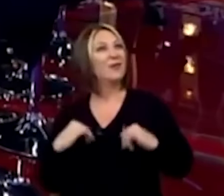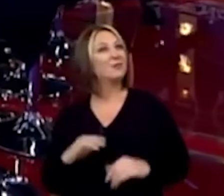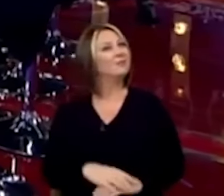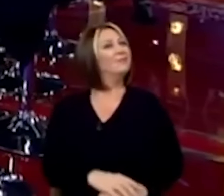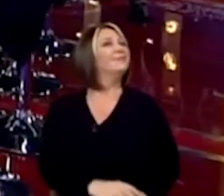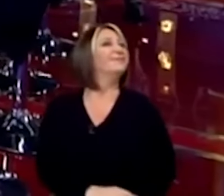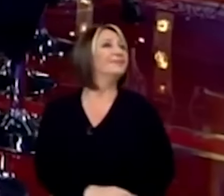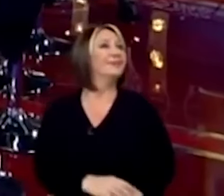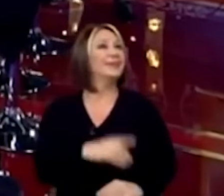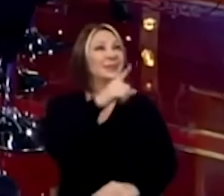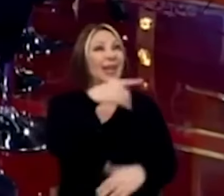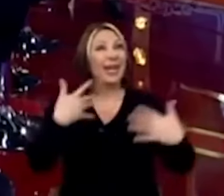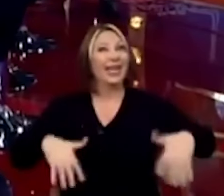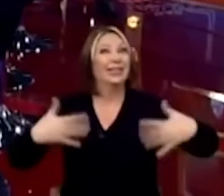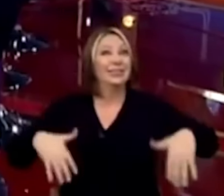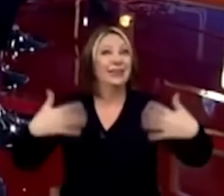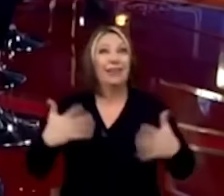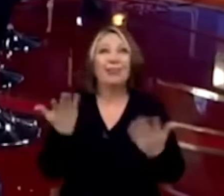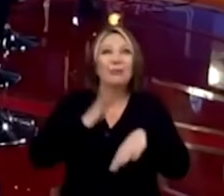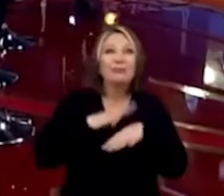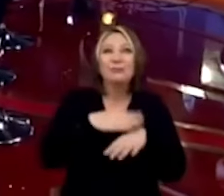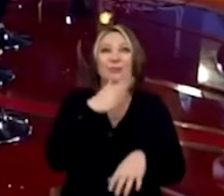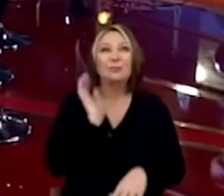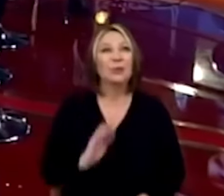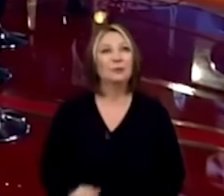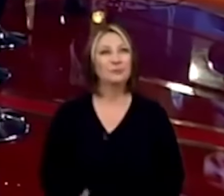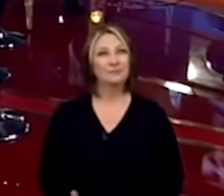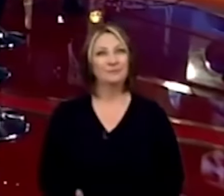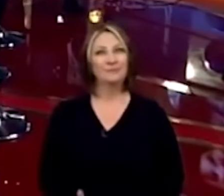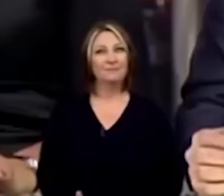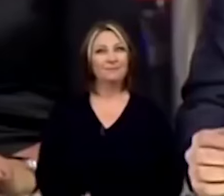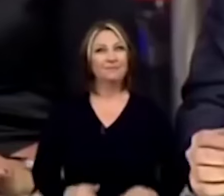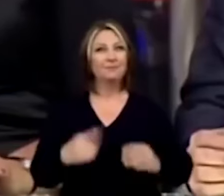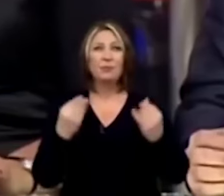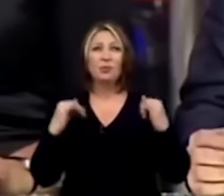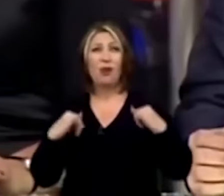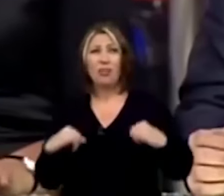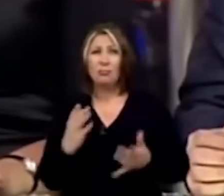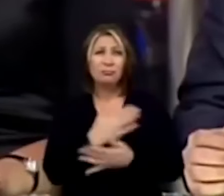oturuyorsunuz. Özellikle şu heyecandan ne yapacağını bilemeyen. Yok, ben gayet rahatım yani. Evet.